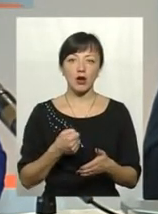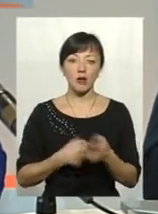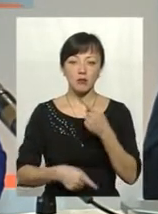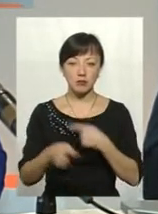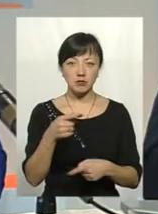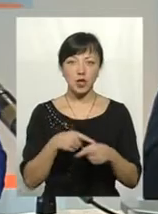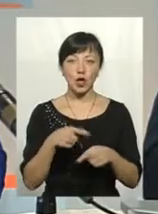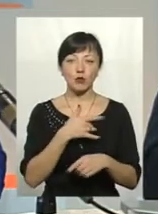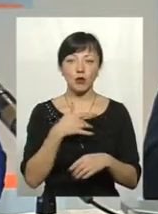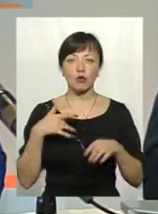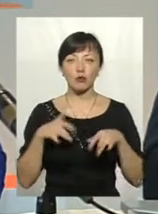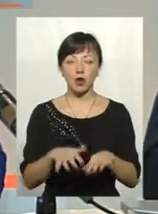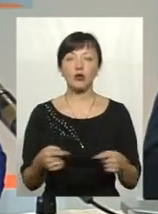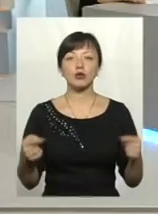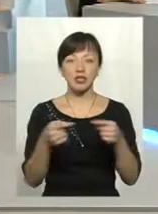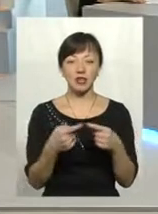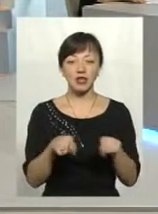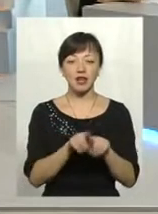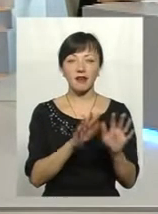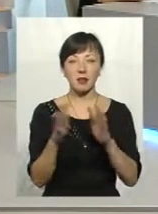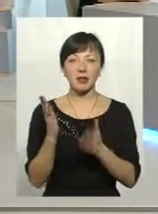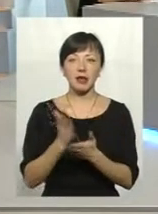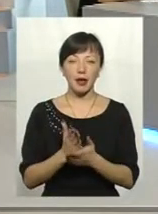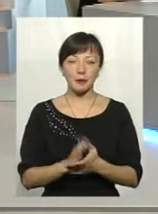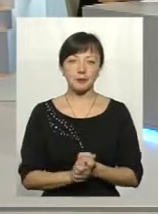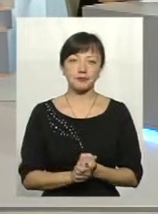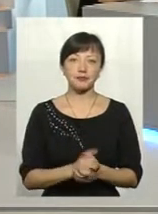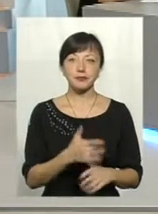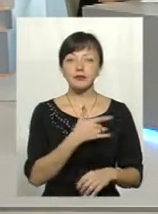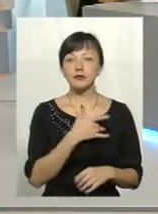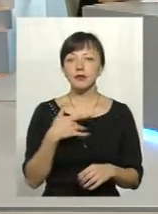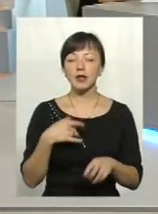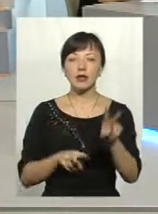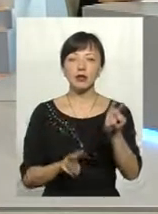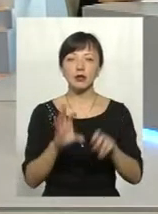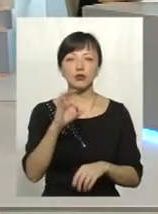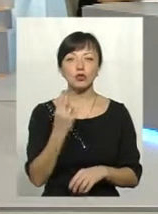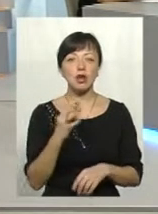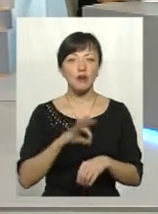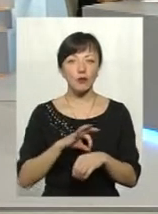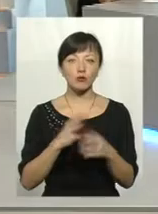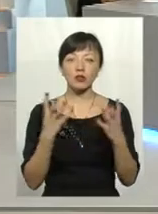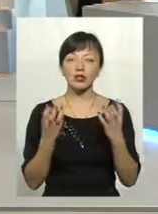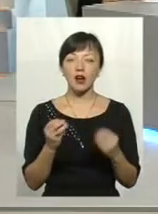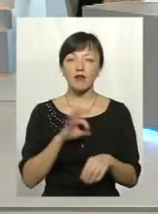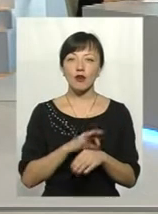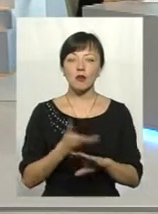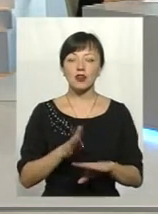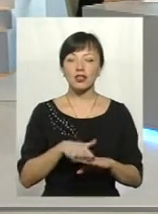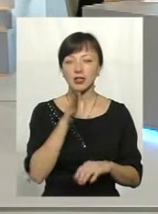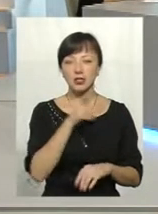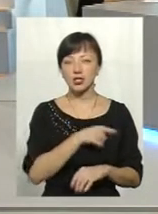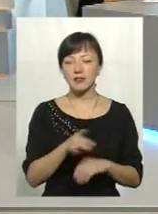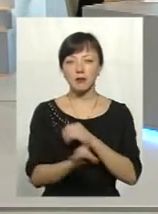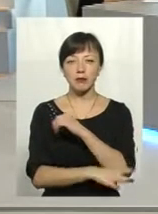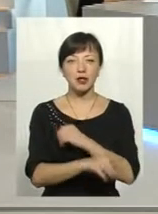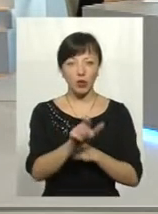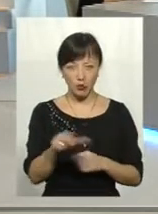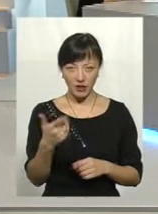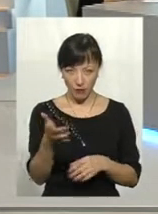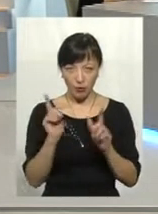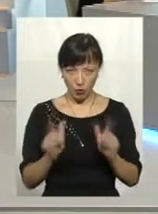туберкульозного процесу. Однозначно, що такі випадки є. Дякую. Туберкульоз називають соціальною хворобою, а ще хворобою важких часів і бідних людей. Ви з